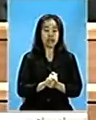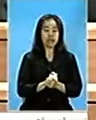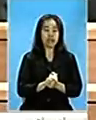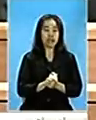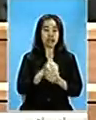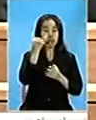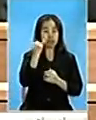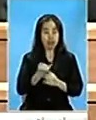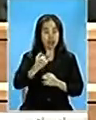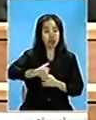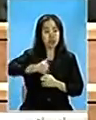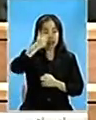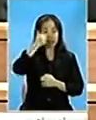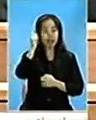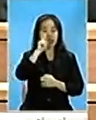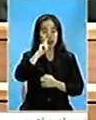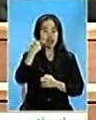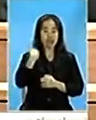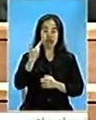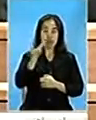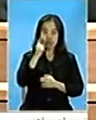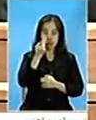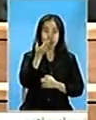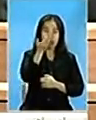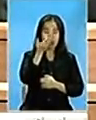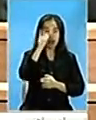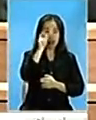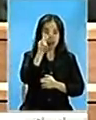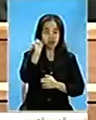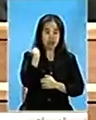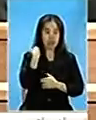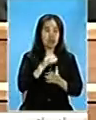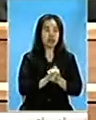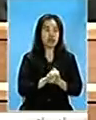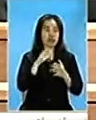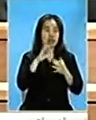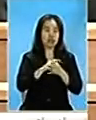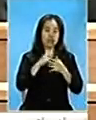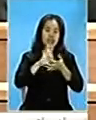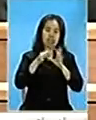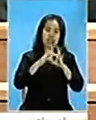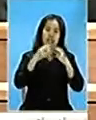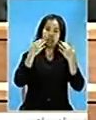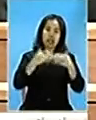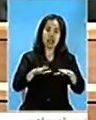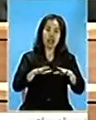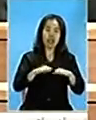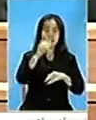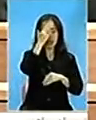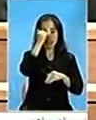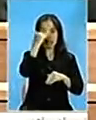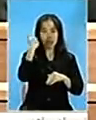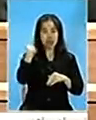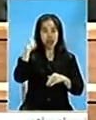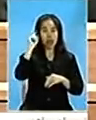แพ้ชนะแล้ววันนี้ยังมีการเรียกร้องอีกว่าเกมกีฬาก็ผ่านไปแล้วแต่ทำไมยังมีก